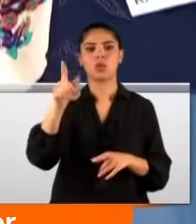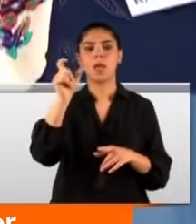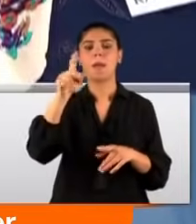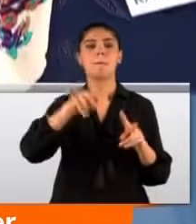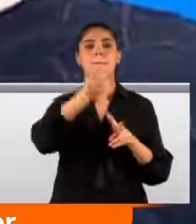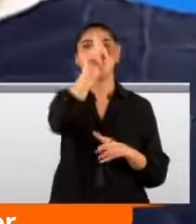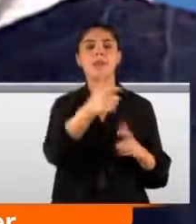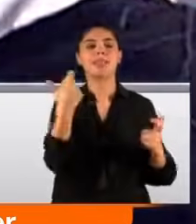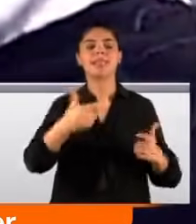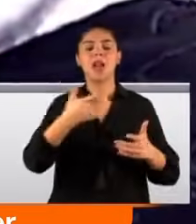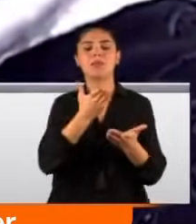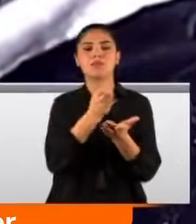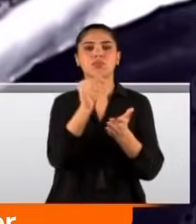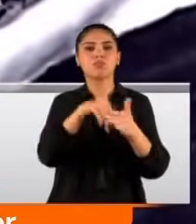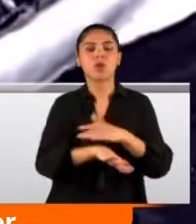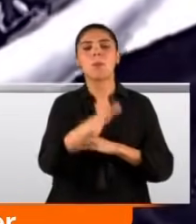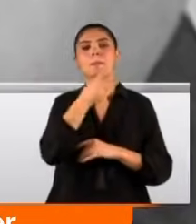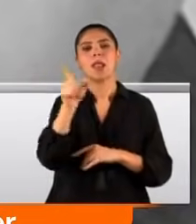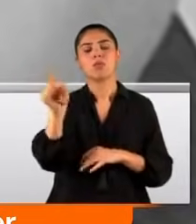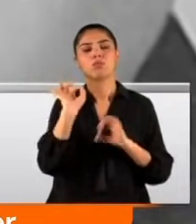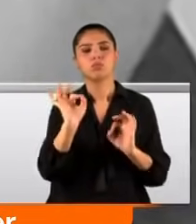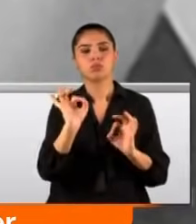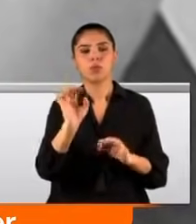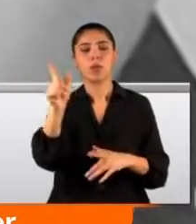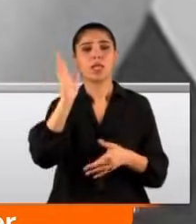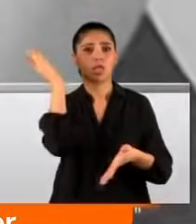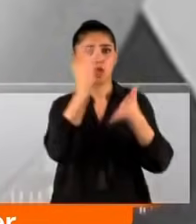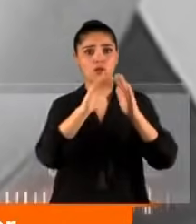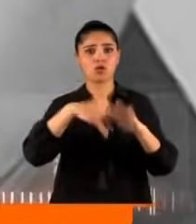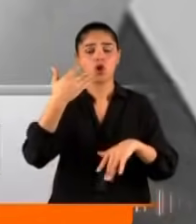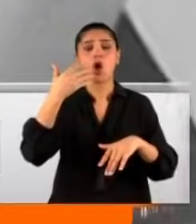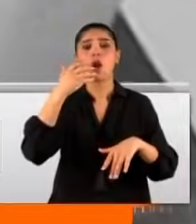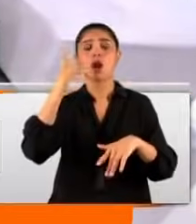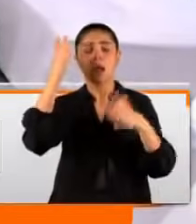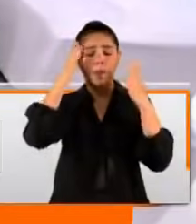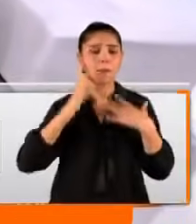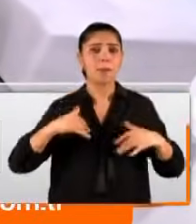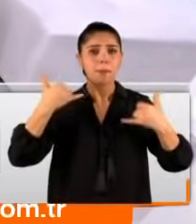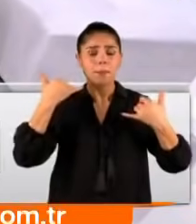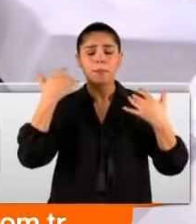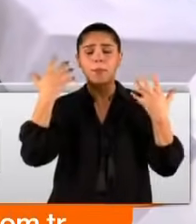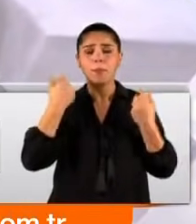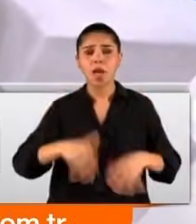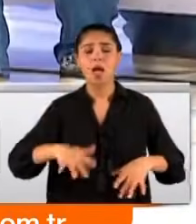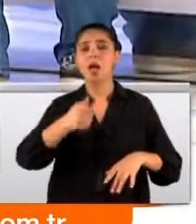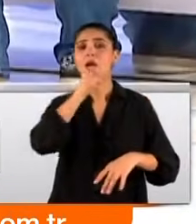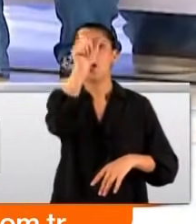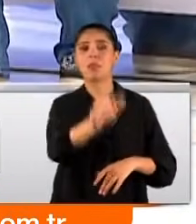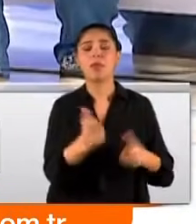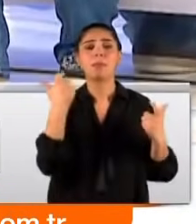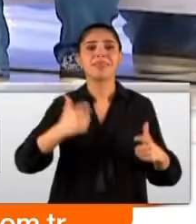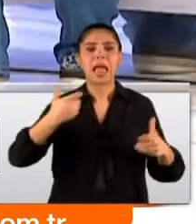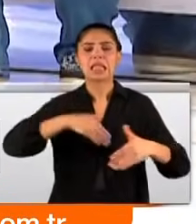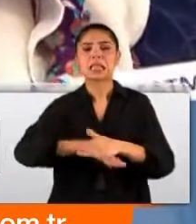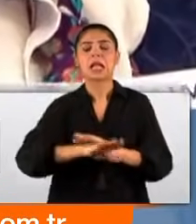bilme ihtimalin yok. İşkence edilerek komaya sokulan, ölümünün ardından da cesedi evde saklanan Mehmet Karahan'ın nereye gömüldüğü